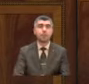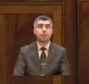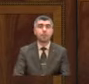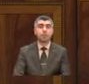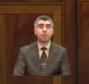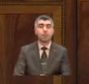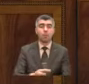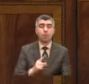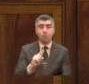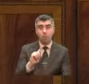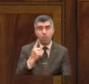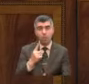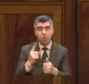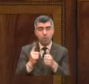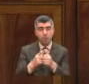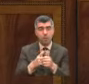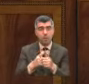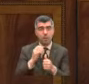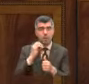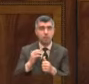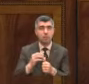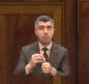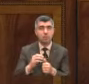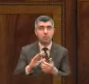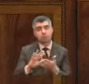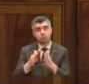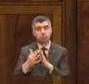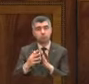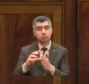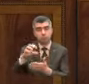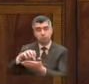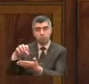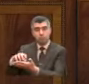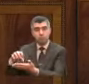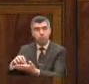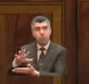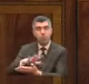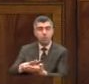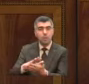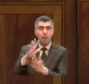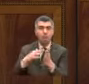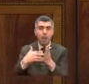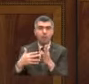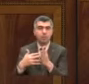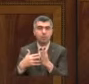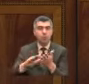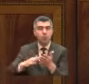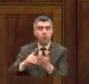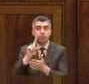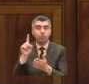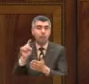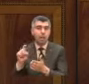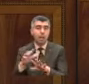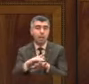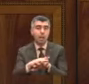التهديدات. التهديد الاول هو ليكسيفيا، وصلنا لشي واحد العدد ديال المحطات، والان اقترحنا باش يدار له برنامج خاص للجماعات، ما عندهاش الامكانيات